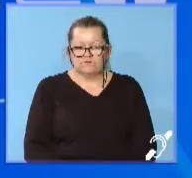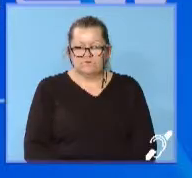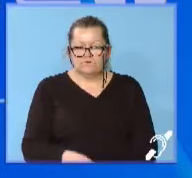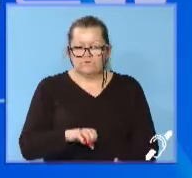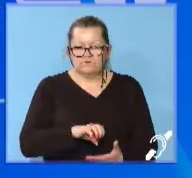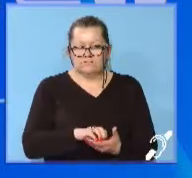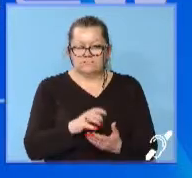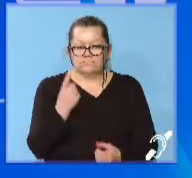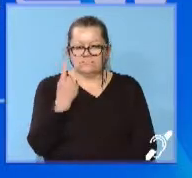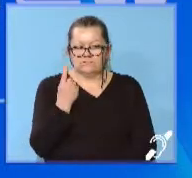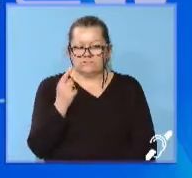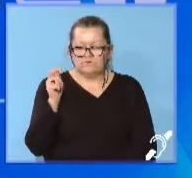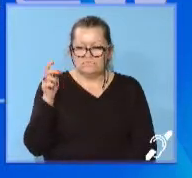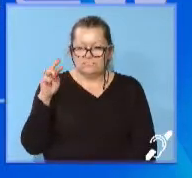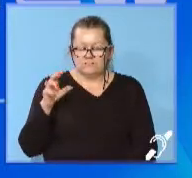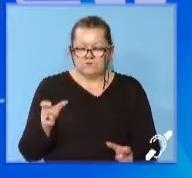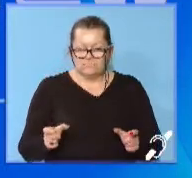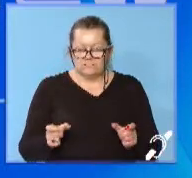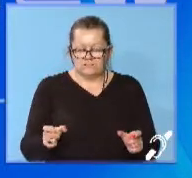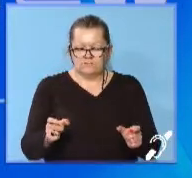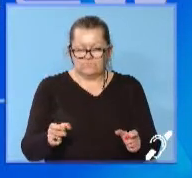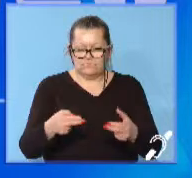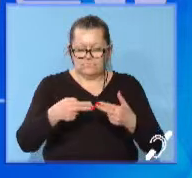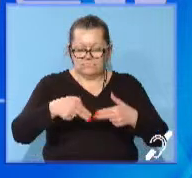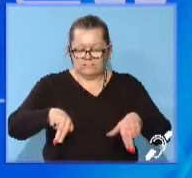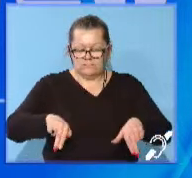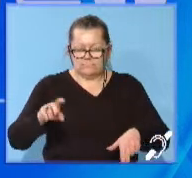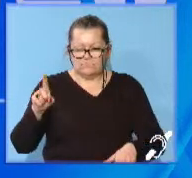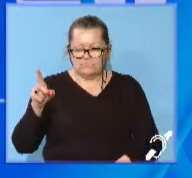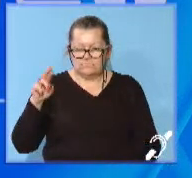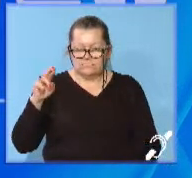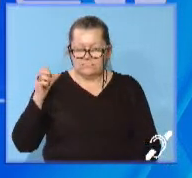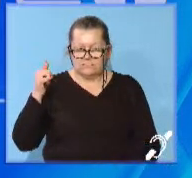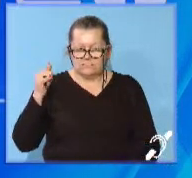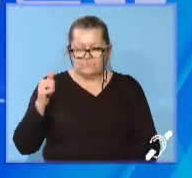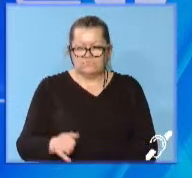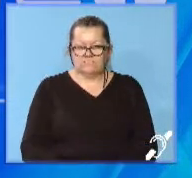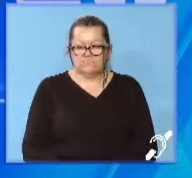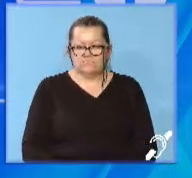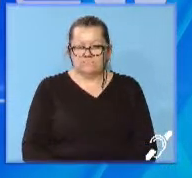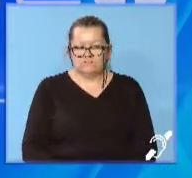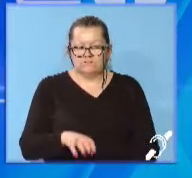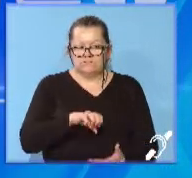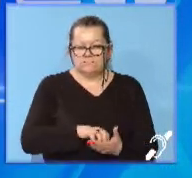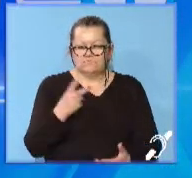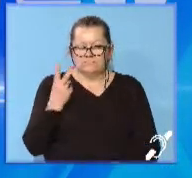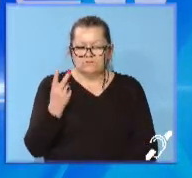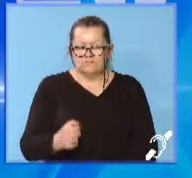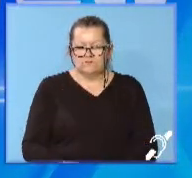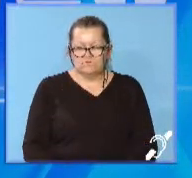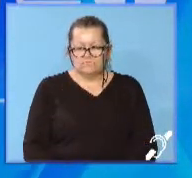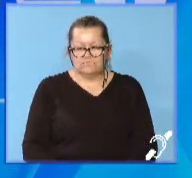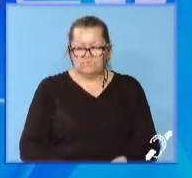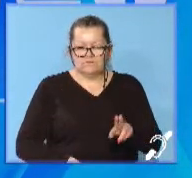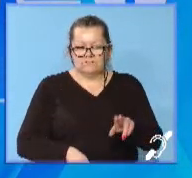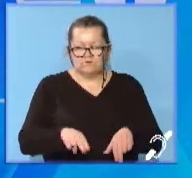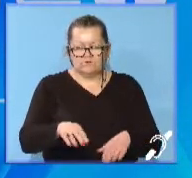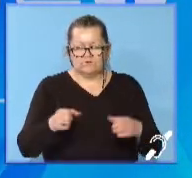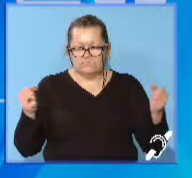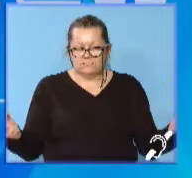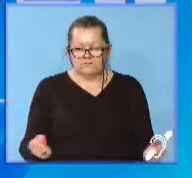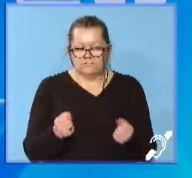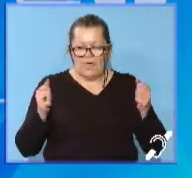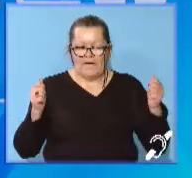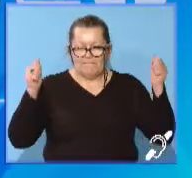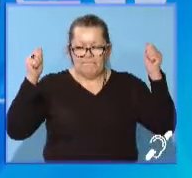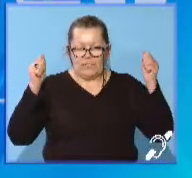ianuarie fermierii au blocat vămile din Dolj ocupă primul loc în preferințele dumneavoastră pe locul doi este știrea circulație îngreunată